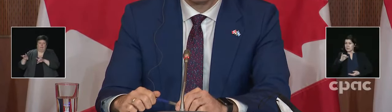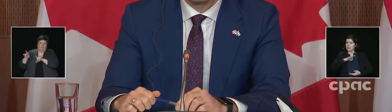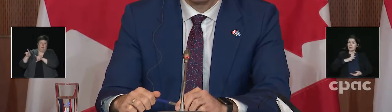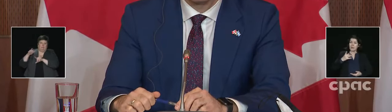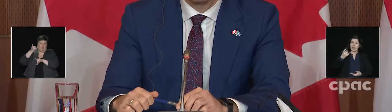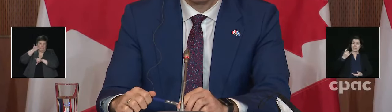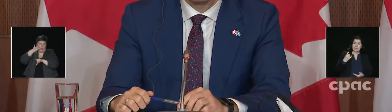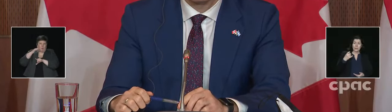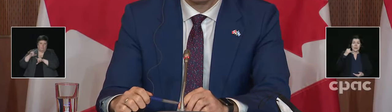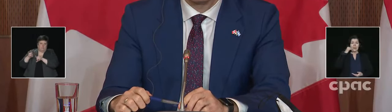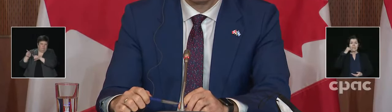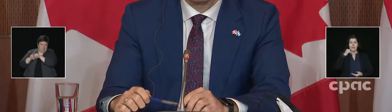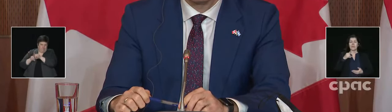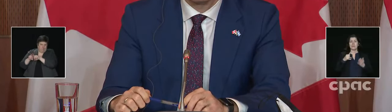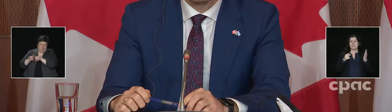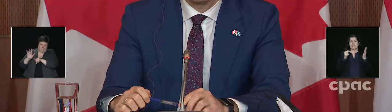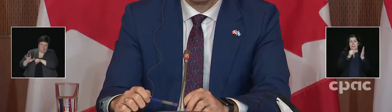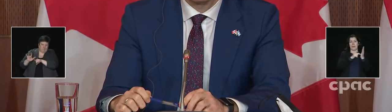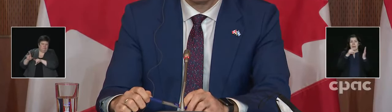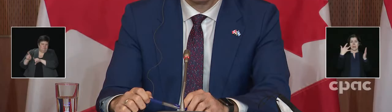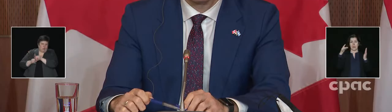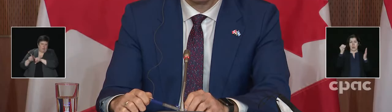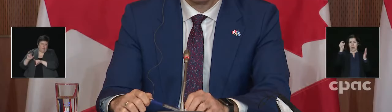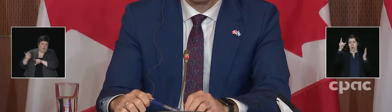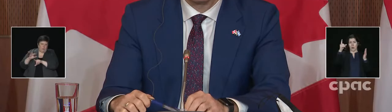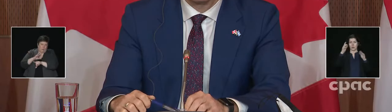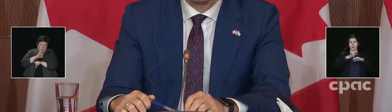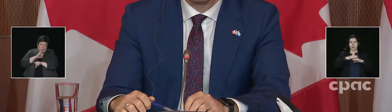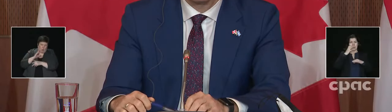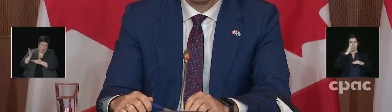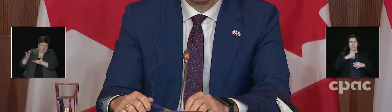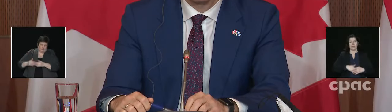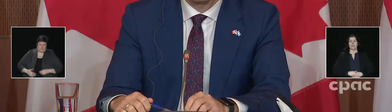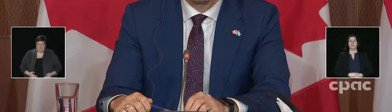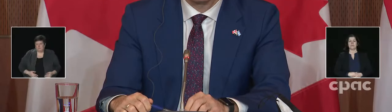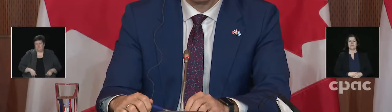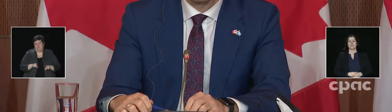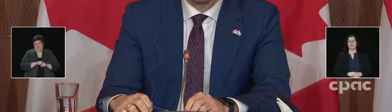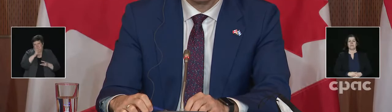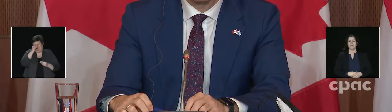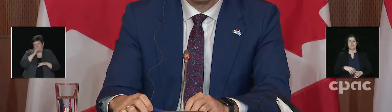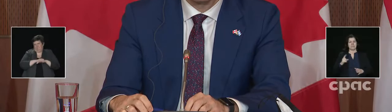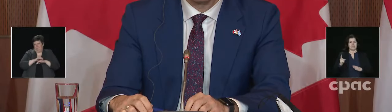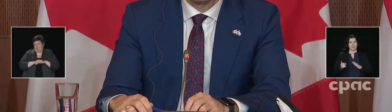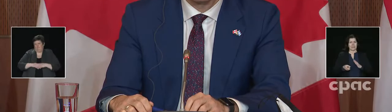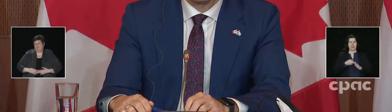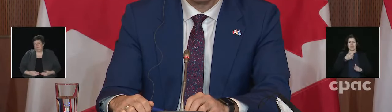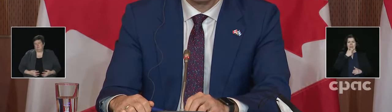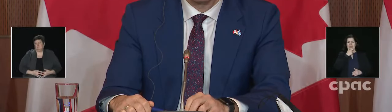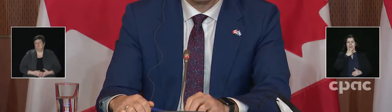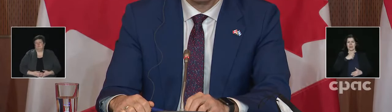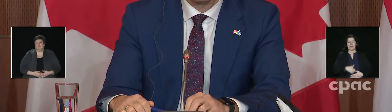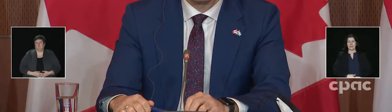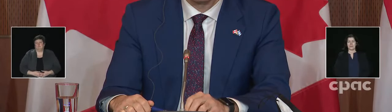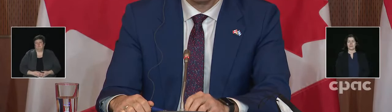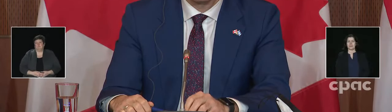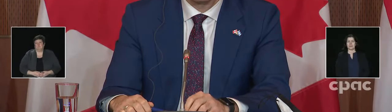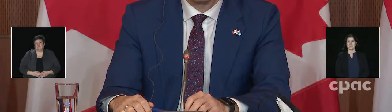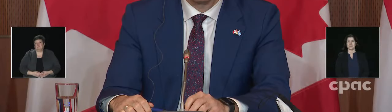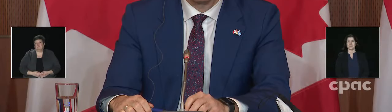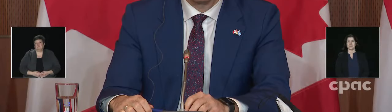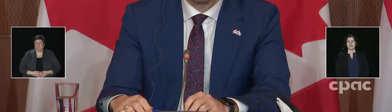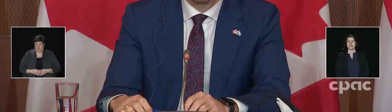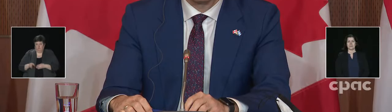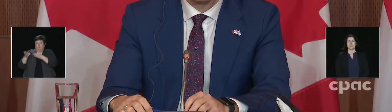1 sur votre appareil. Once again, please press star 1 on the device's keypad if you have a question.